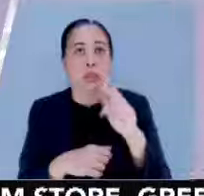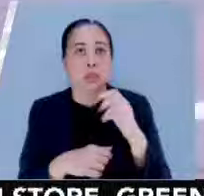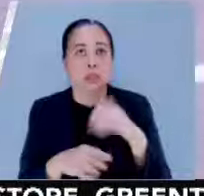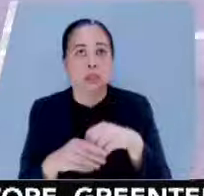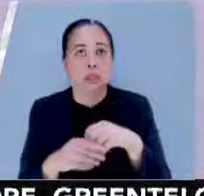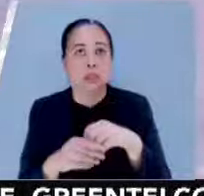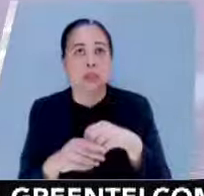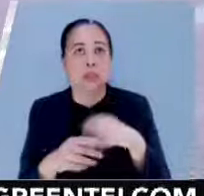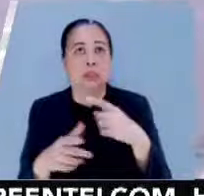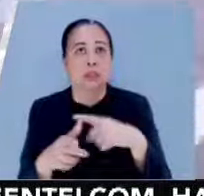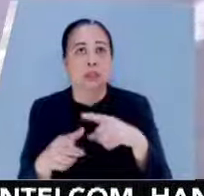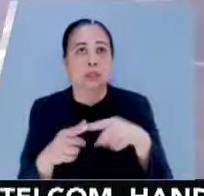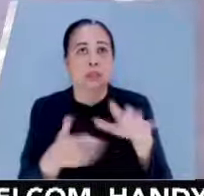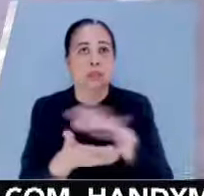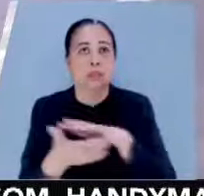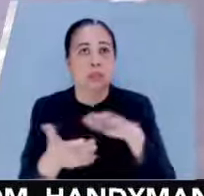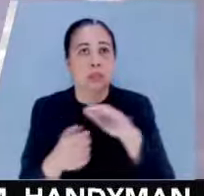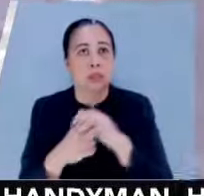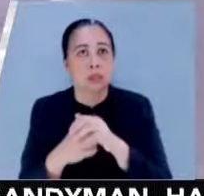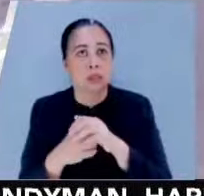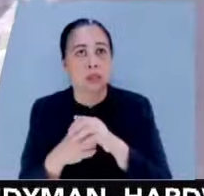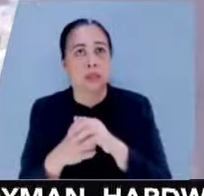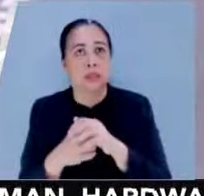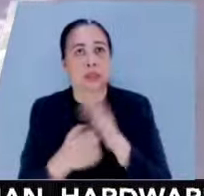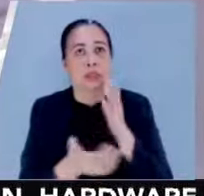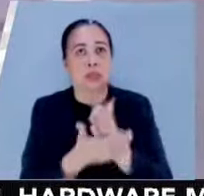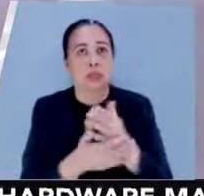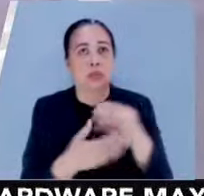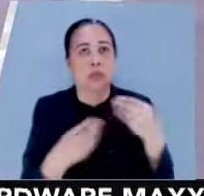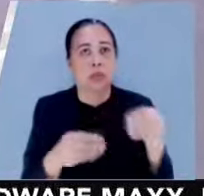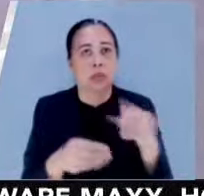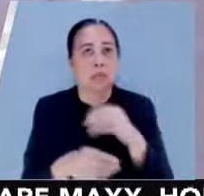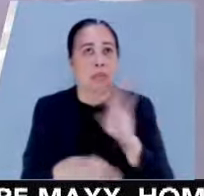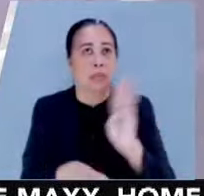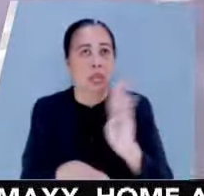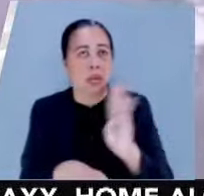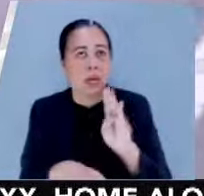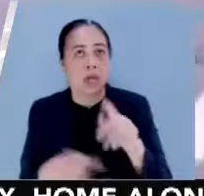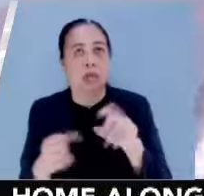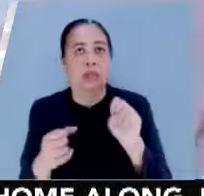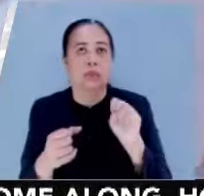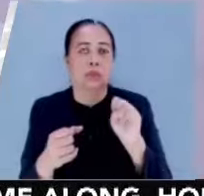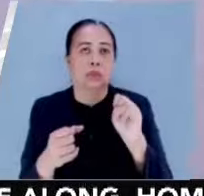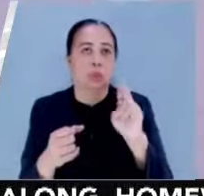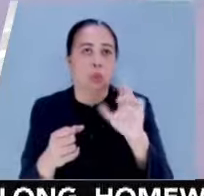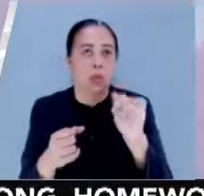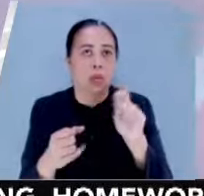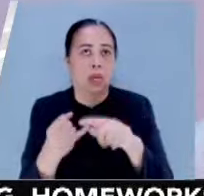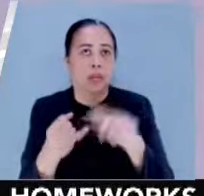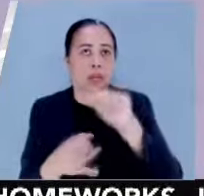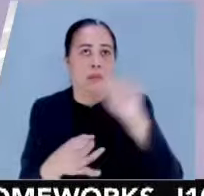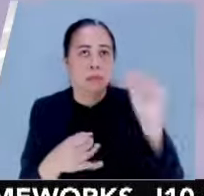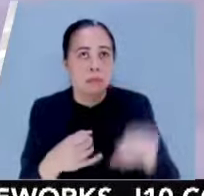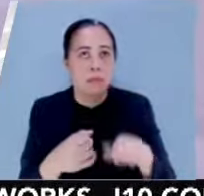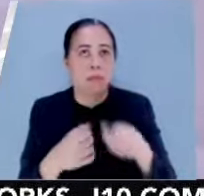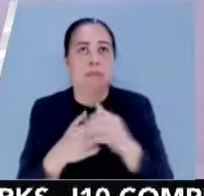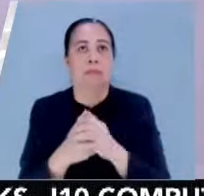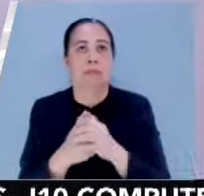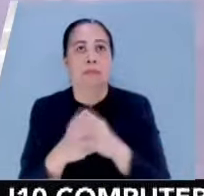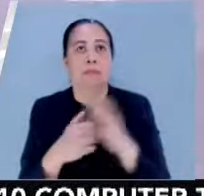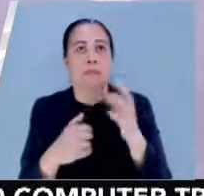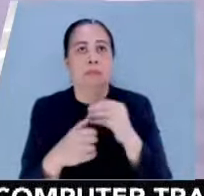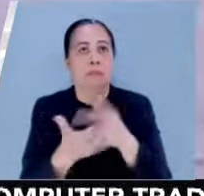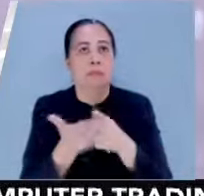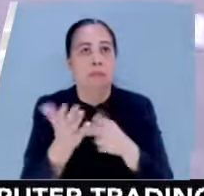may bahagi po ng Stapinsap at Baclaran, ano? Baclaran, Sukat, Alabang. At sa bahagi po